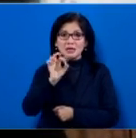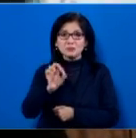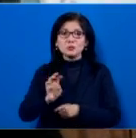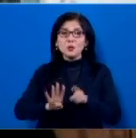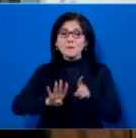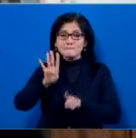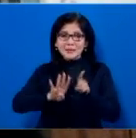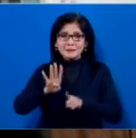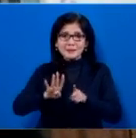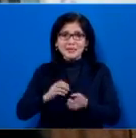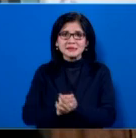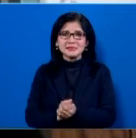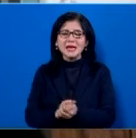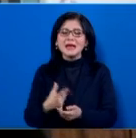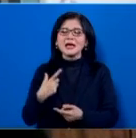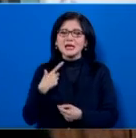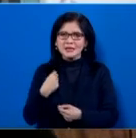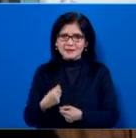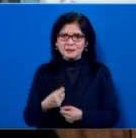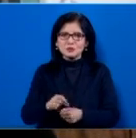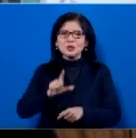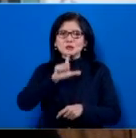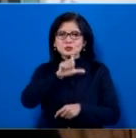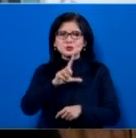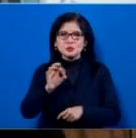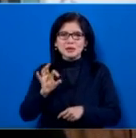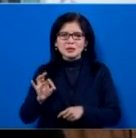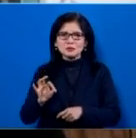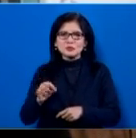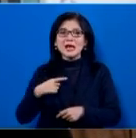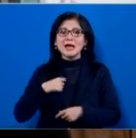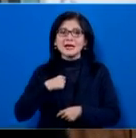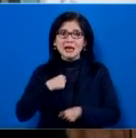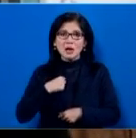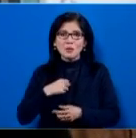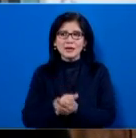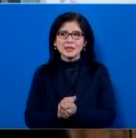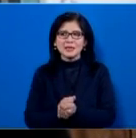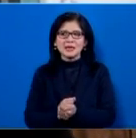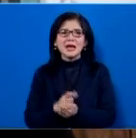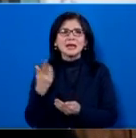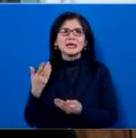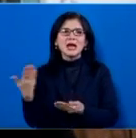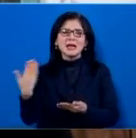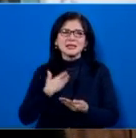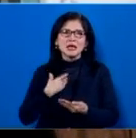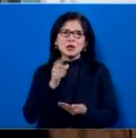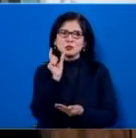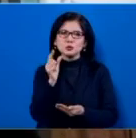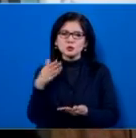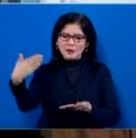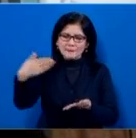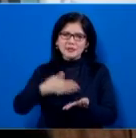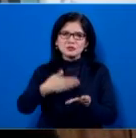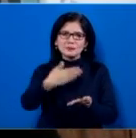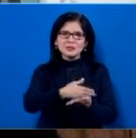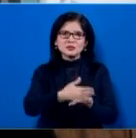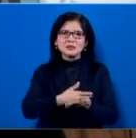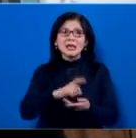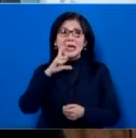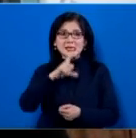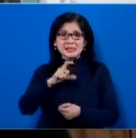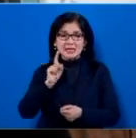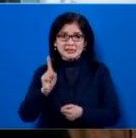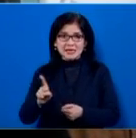hanya perlu sekitar 700 relawan karena yang kita lakukan hanya meng-entry data. Jadi semua C1 salinannya